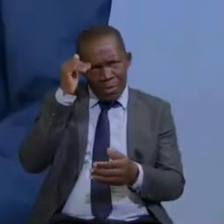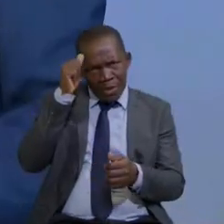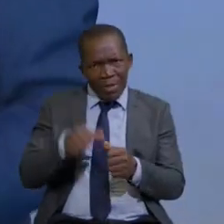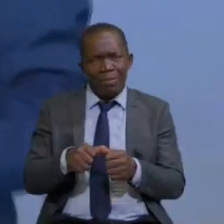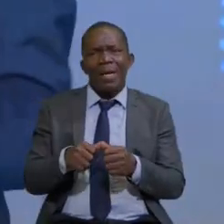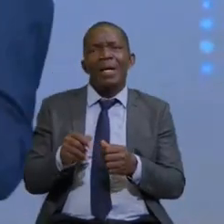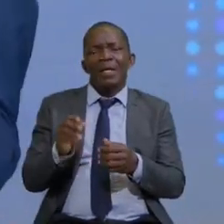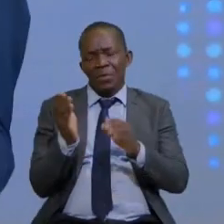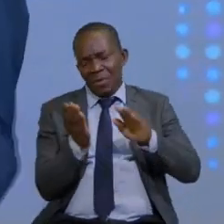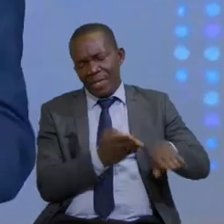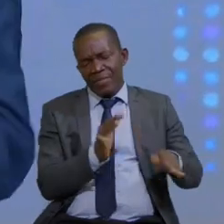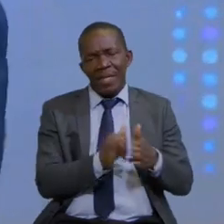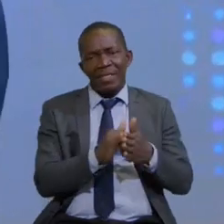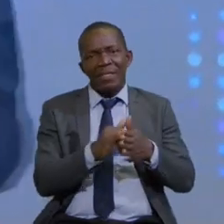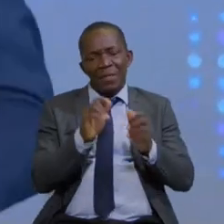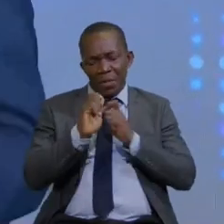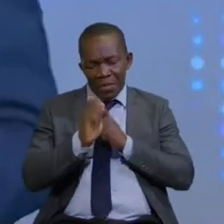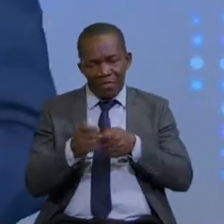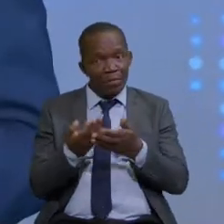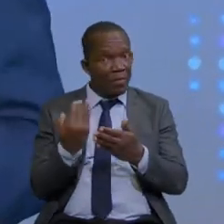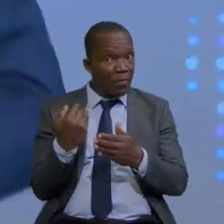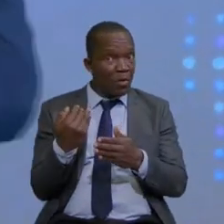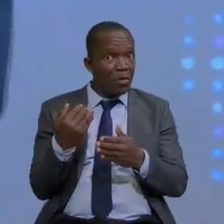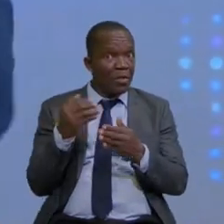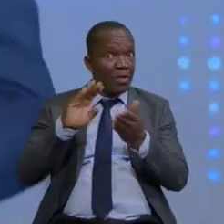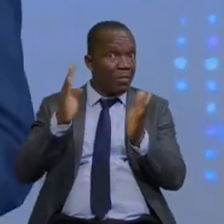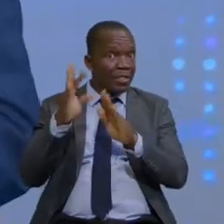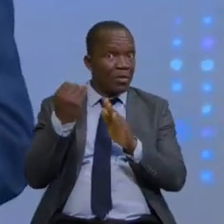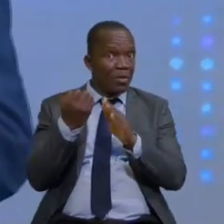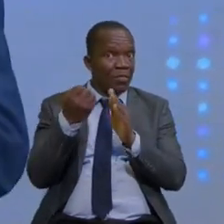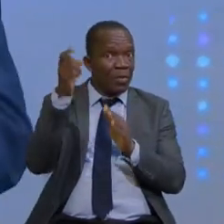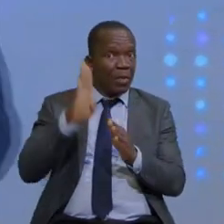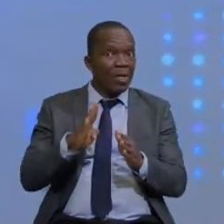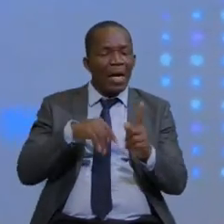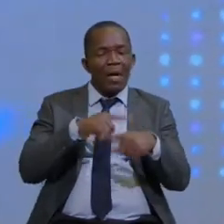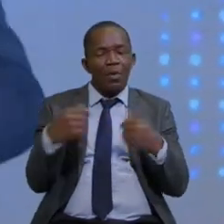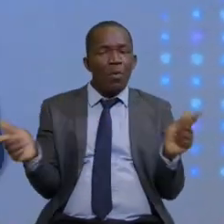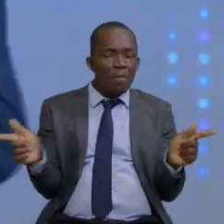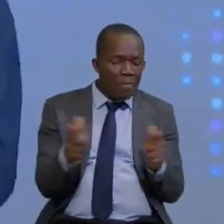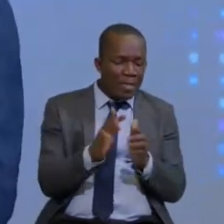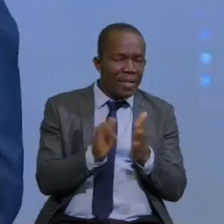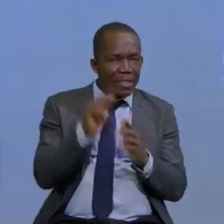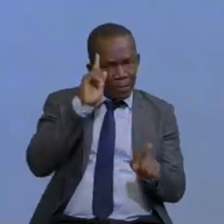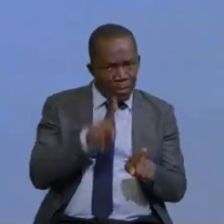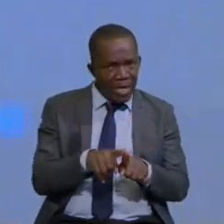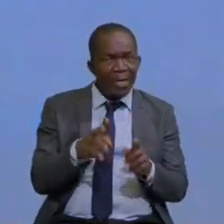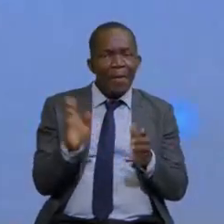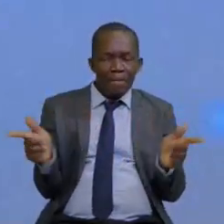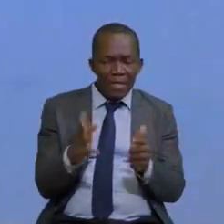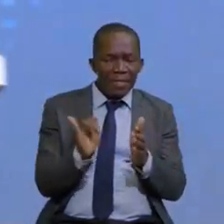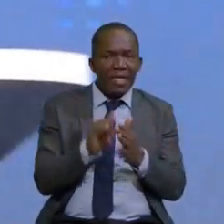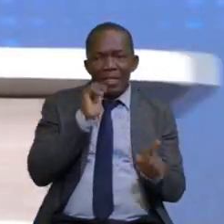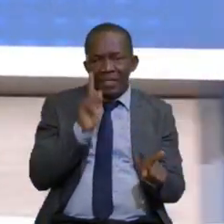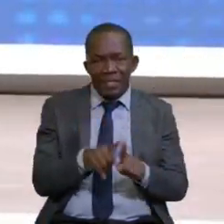là et va vers le frère offensé, la soeur offensée. Le mari offensé, l'épouse offensée,